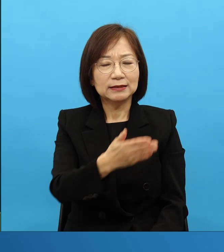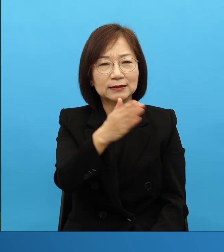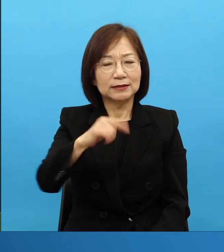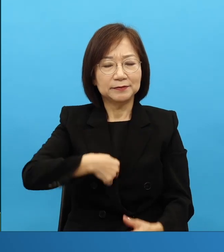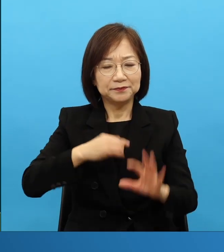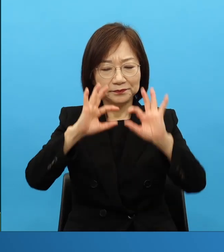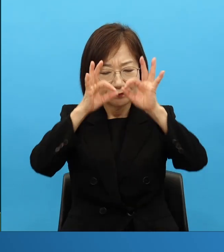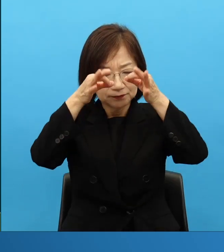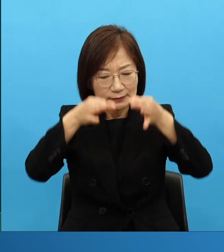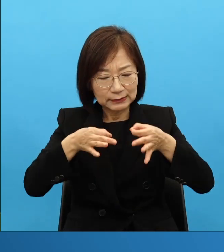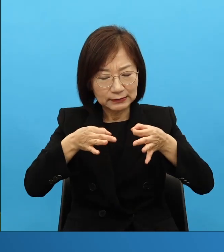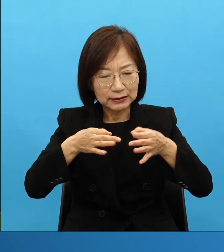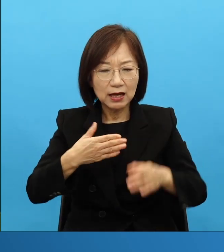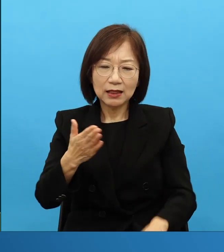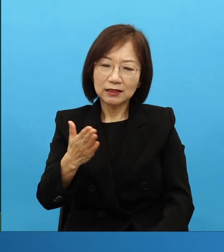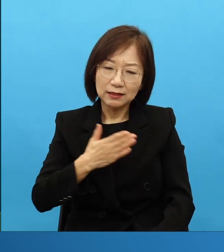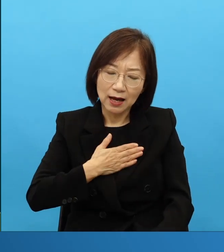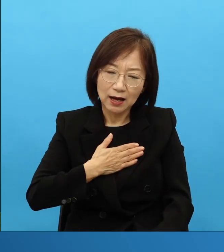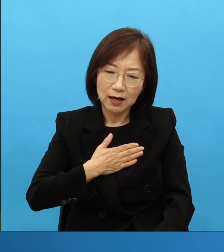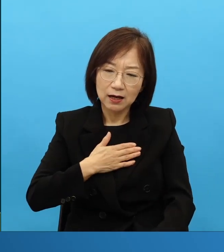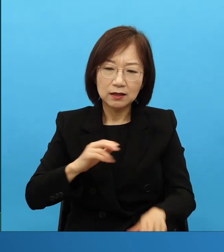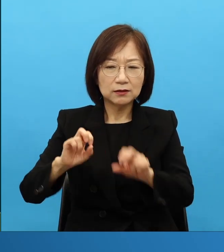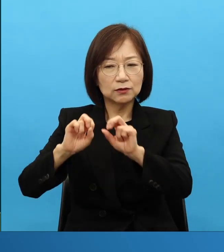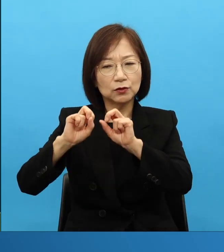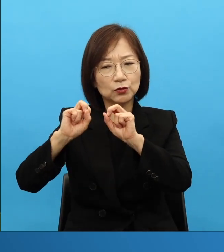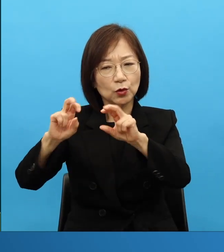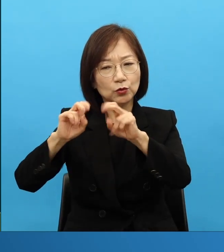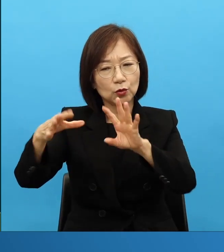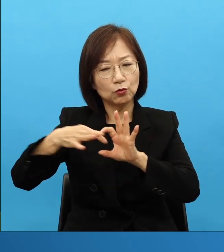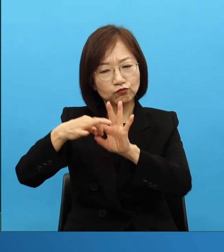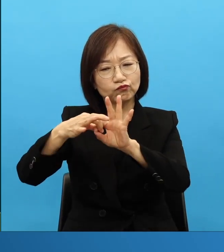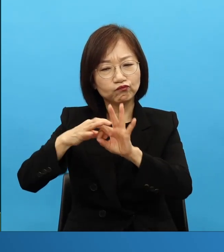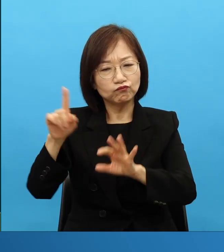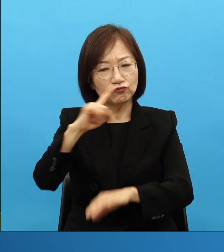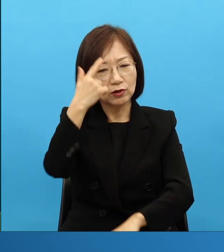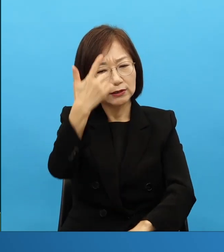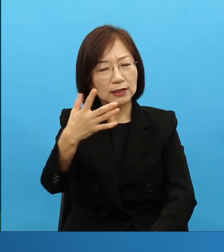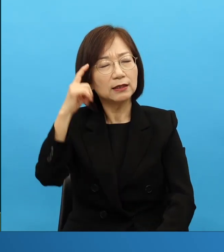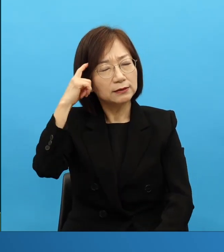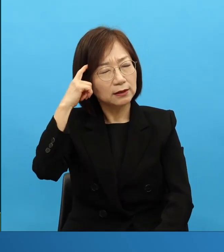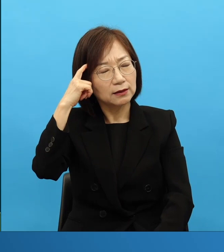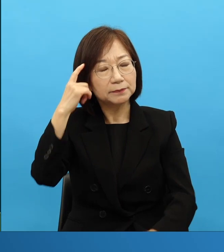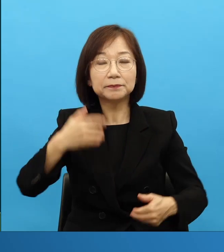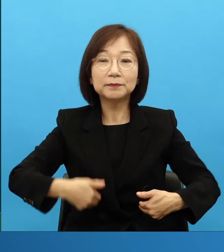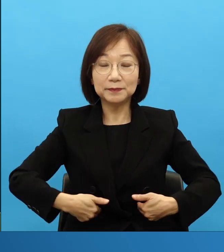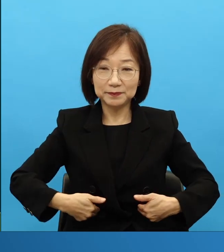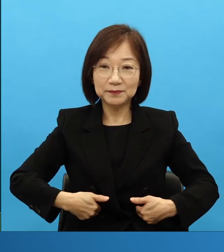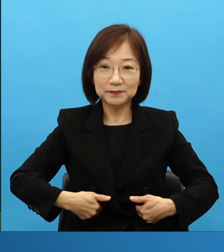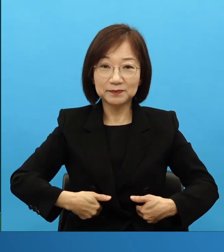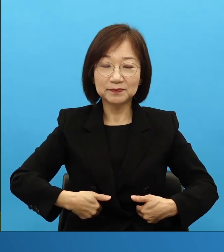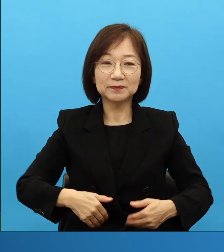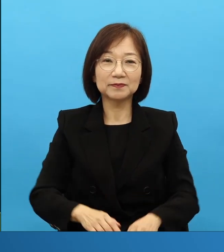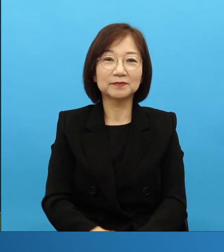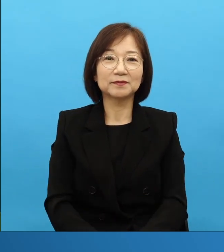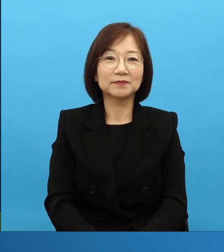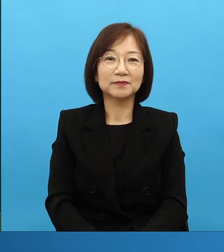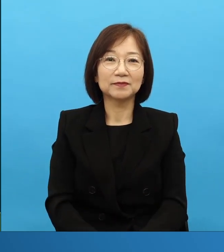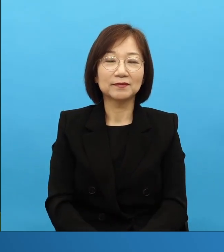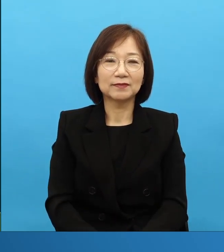생각해야 되겠죠. Then just upon our conscience, we must think at least once, what is missions and me? 하나님이 처음부터